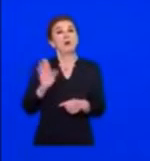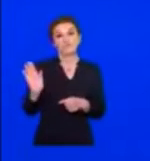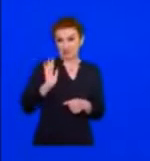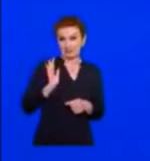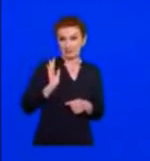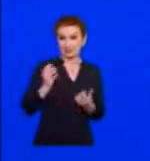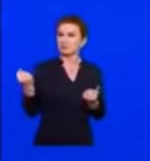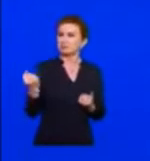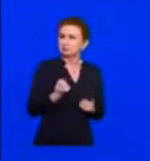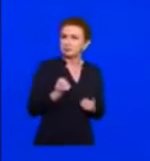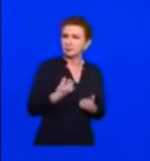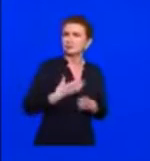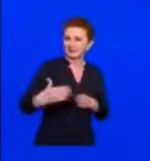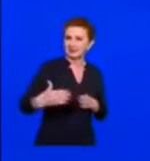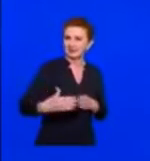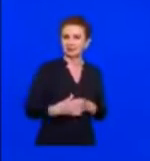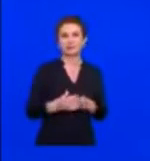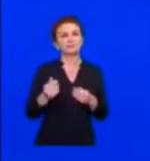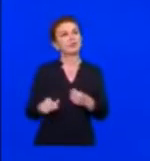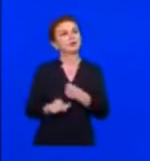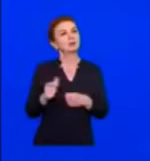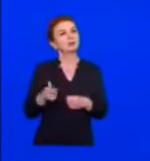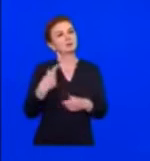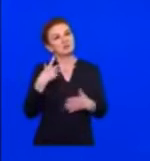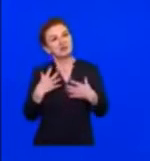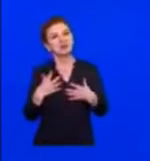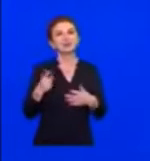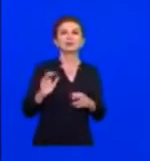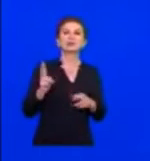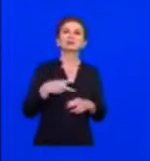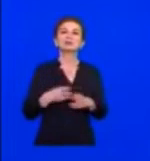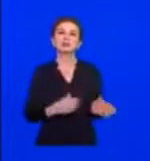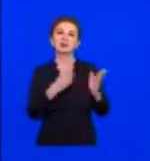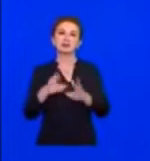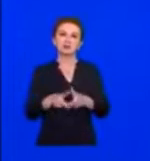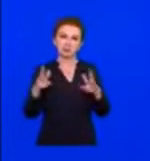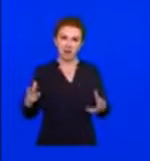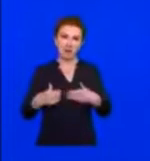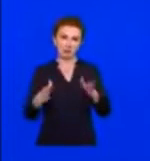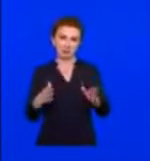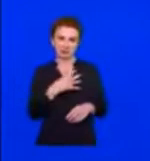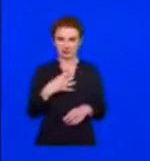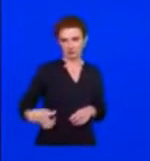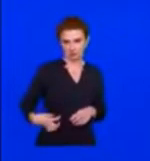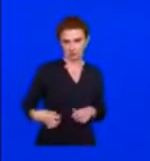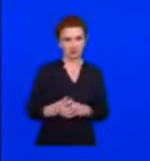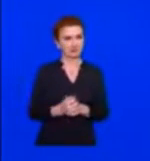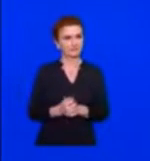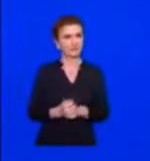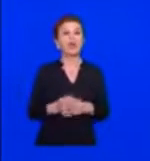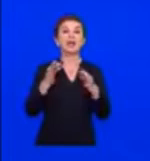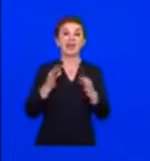właśnie kolejne etapy otwierania gospodarki. Szanowni Państwo, dwa słowa o naszej